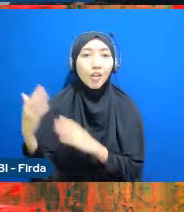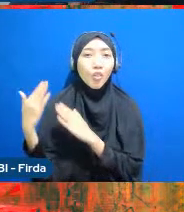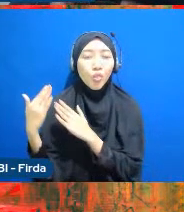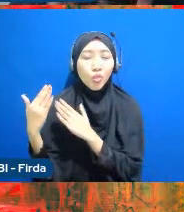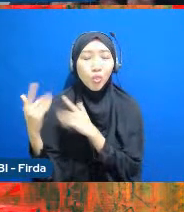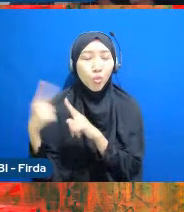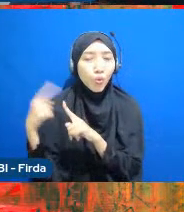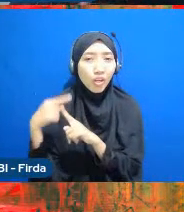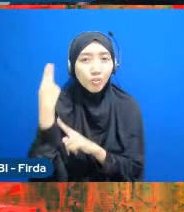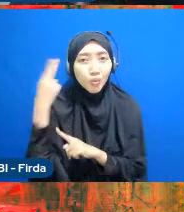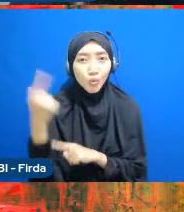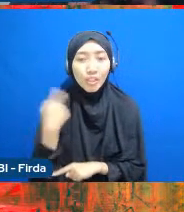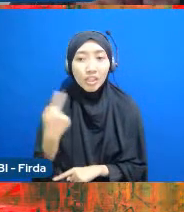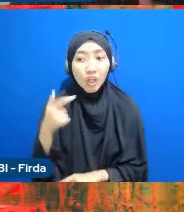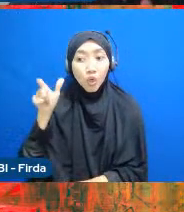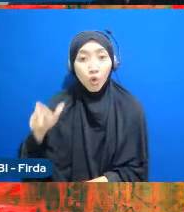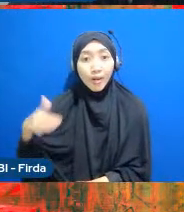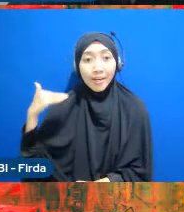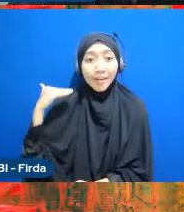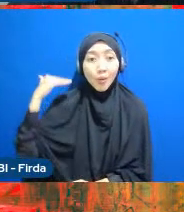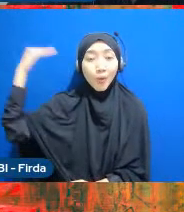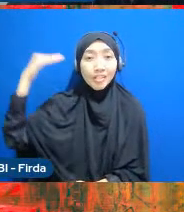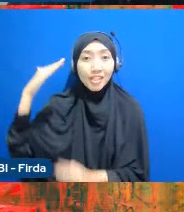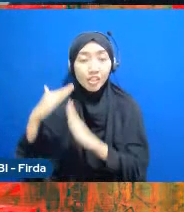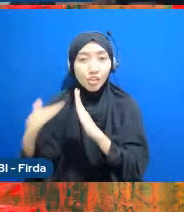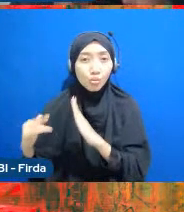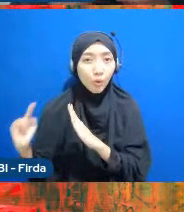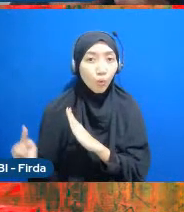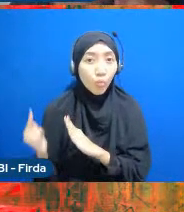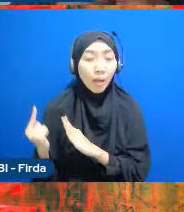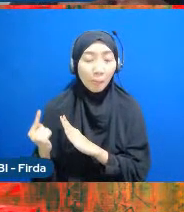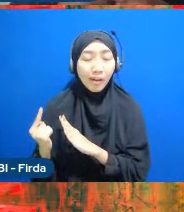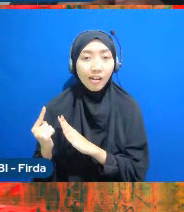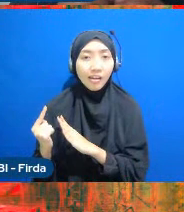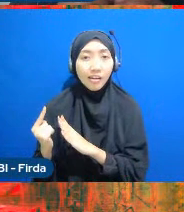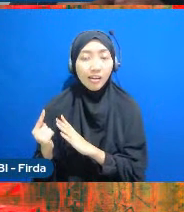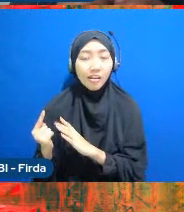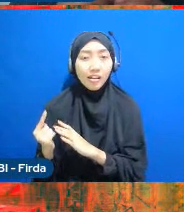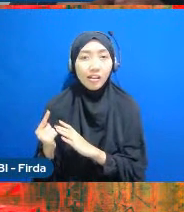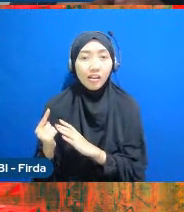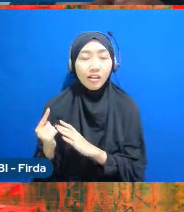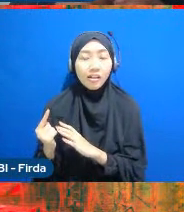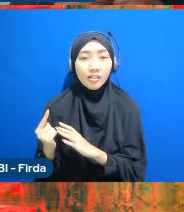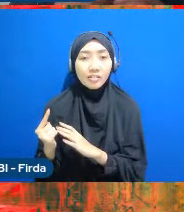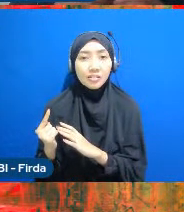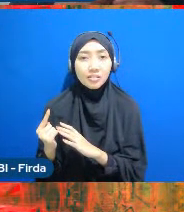buat kita orang dewasa di rumah terutama yang itu